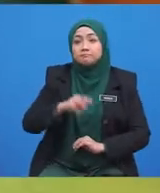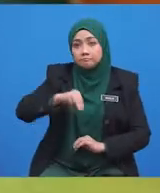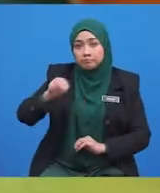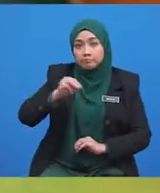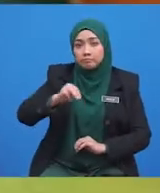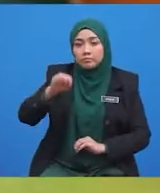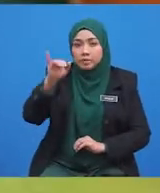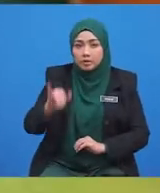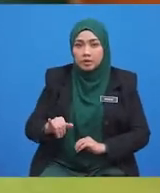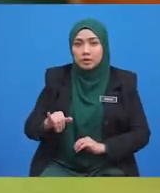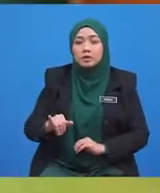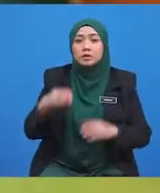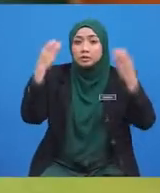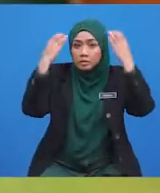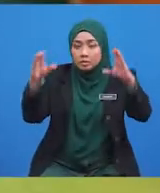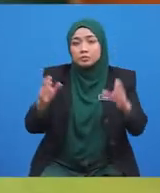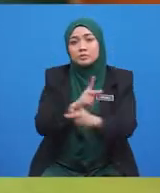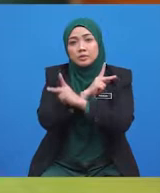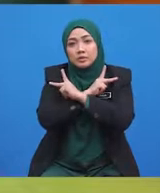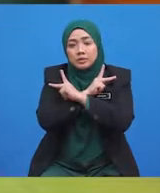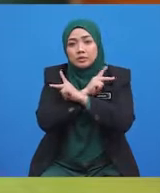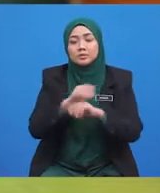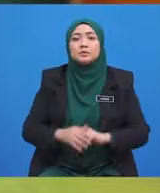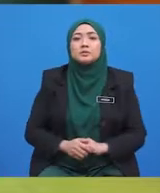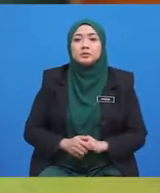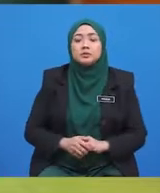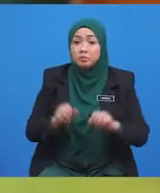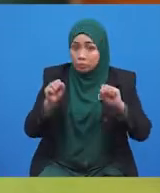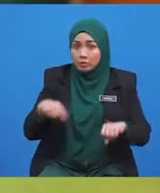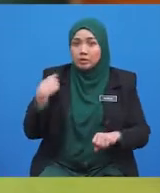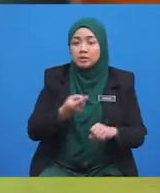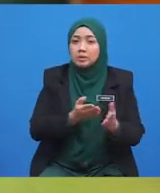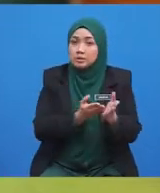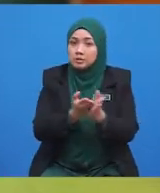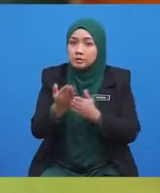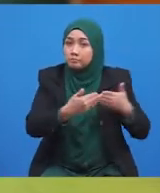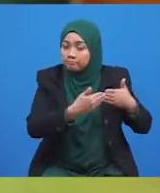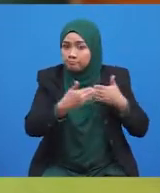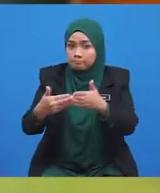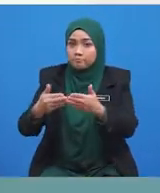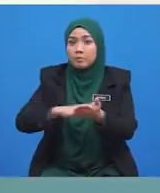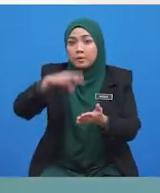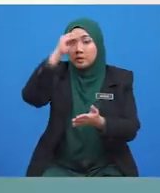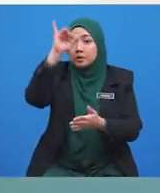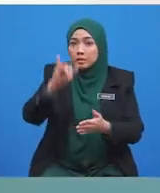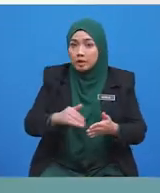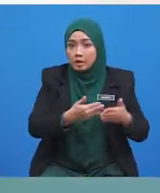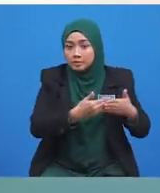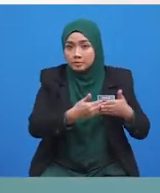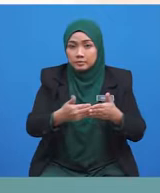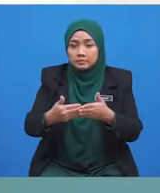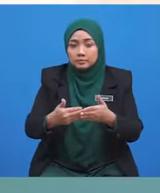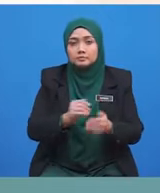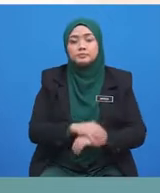Murid-murid yang dikasihi, boleh kita teruskan dengan pembelajaran yang seterusnya?